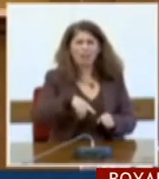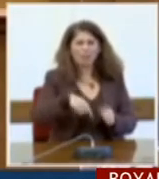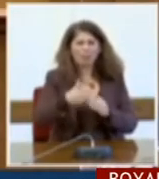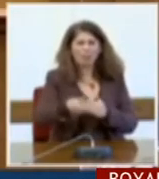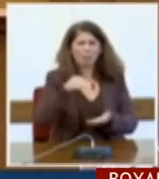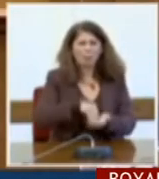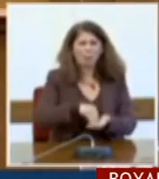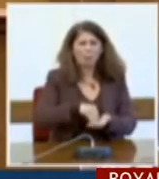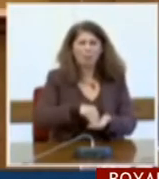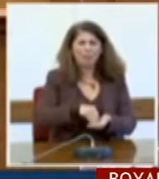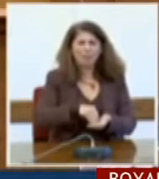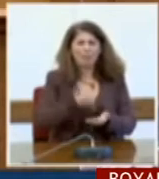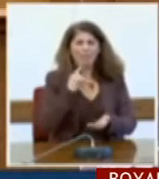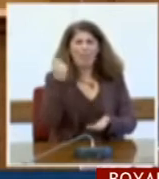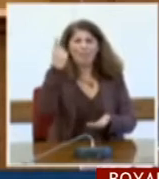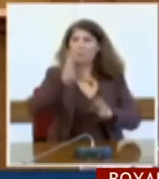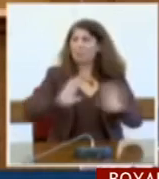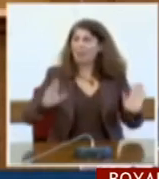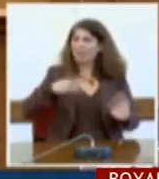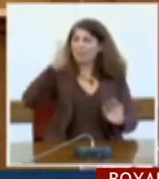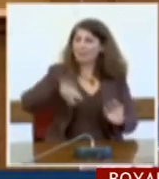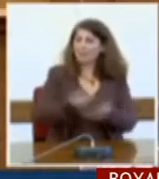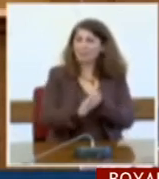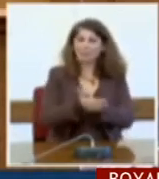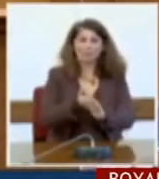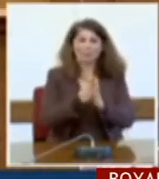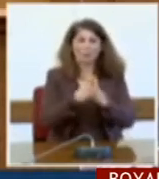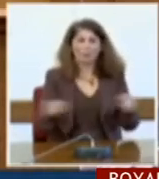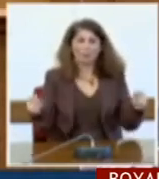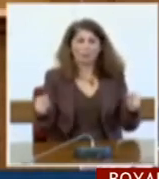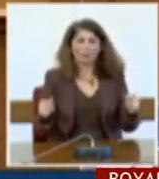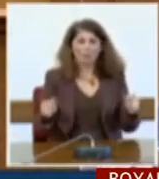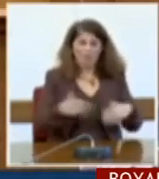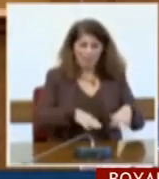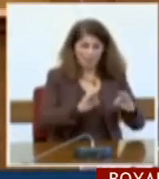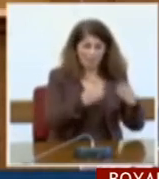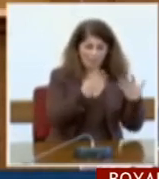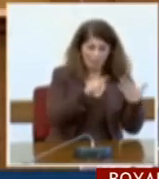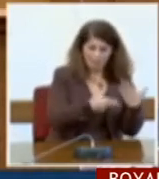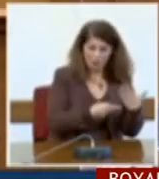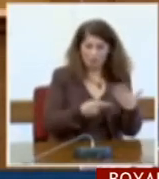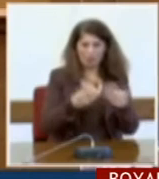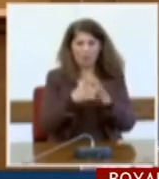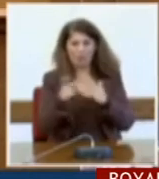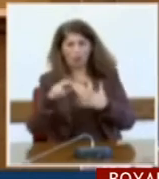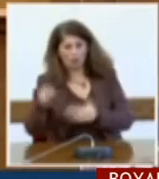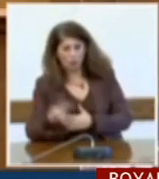Κάθε θαύμα 3 ημέρες. Πρώτα ανακοίνωσε 9 ευρώ, μετά ανακοίνωσε 18 ευρώ, μετά 39 ευρώ.